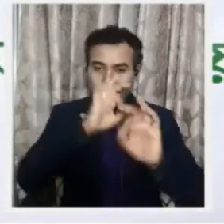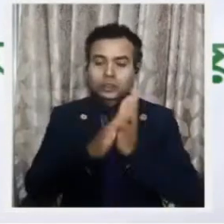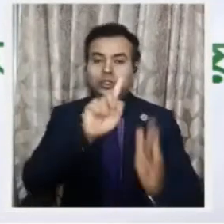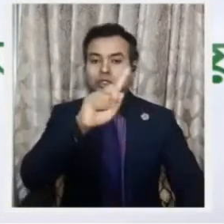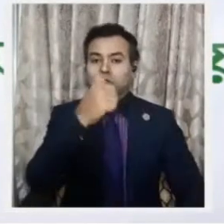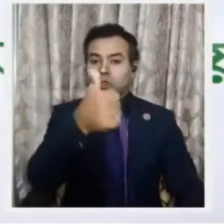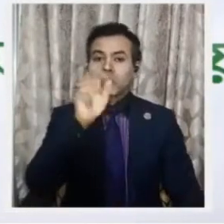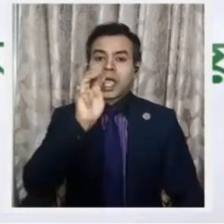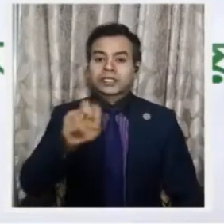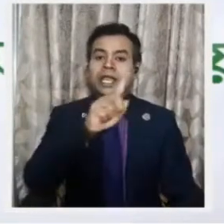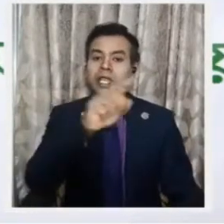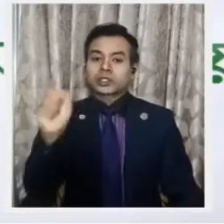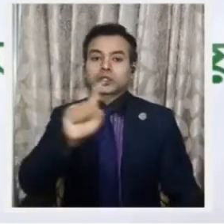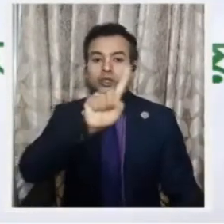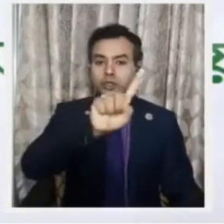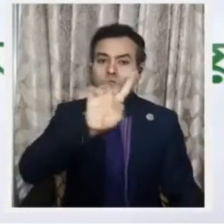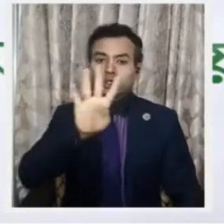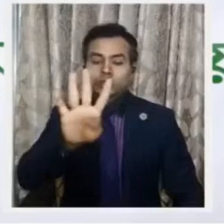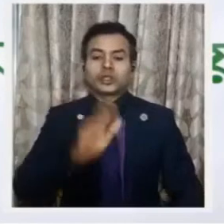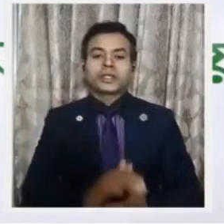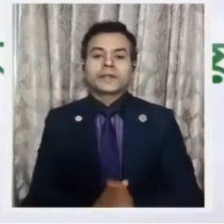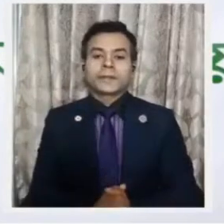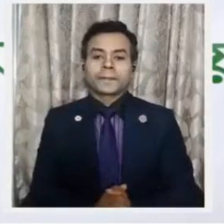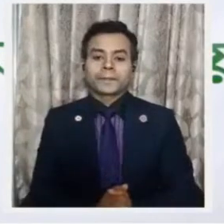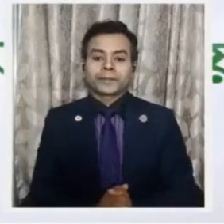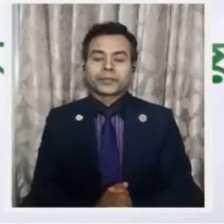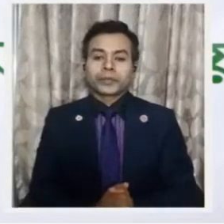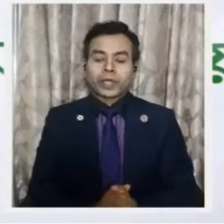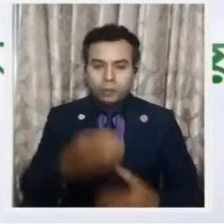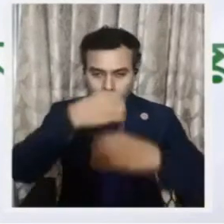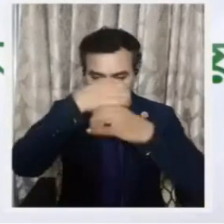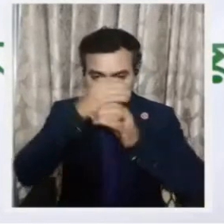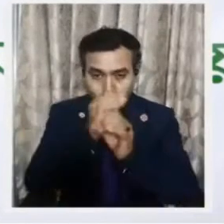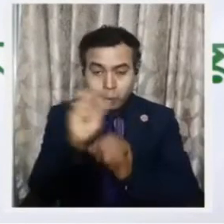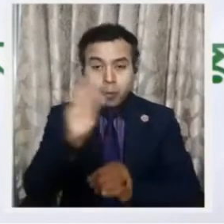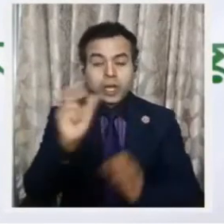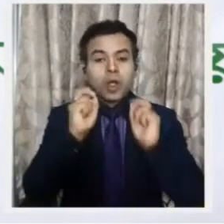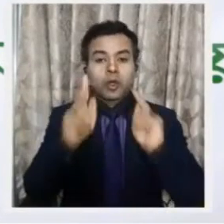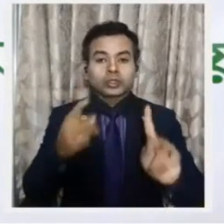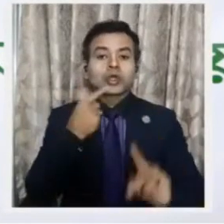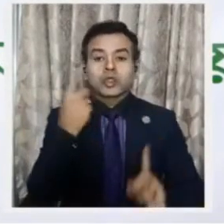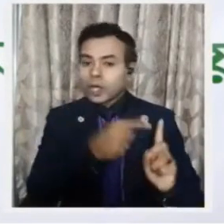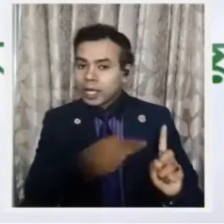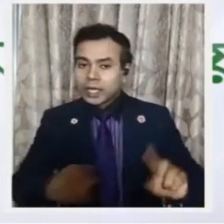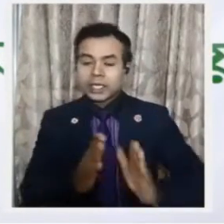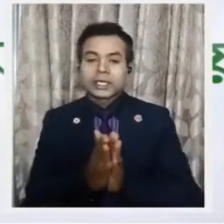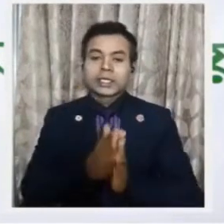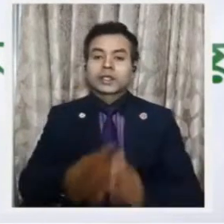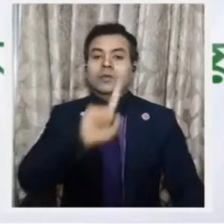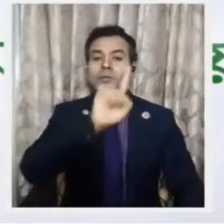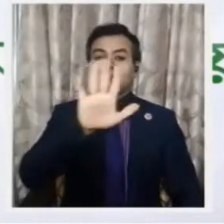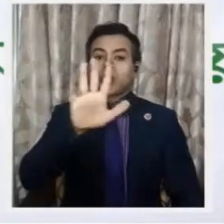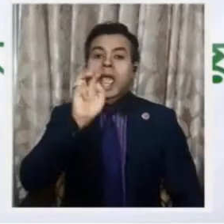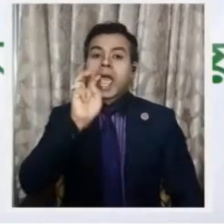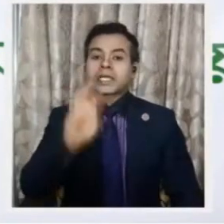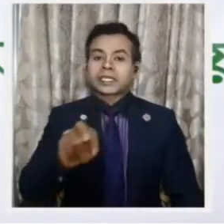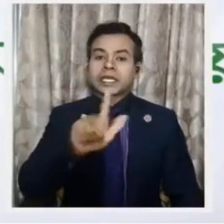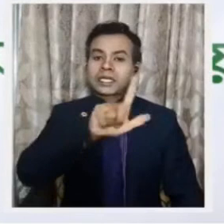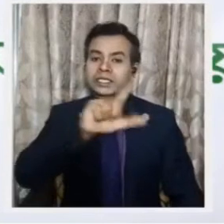55টি পরীক্ষাগারে নমুনা সংগ্রহ এবং পরীক্ষা হয়েছে। গত 24 ঘন্টায় নমুনা সংগৃহীত হয়েছে 16,114টি